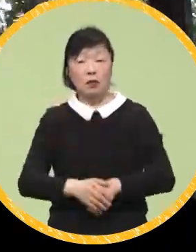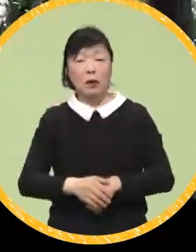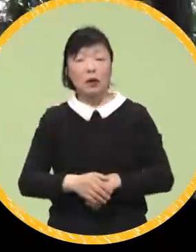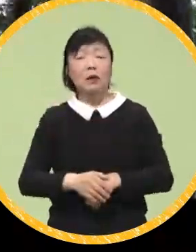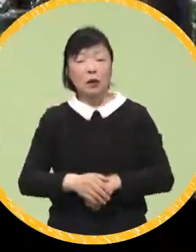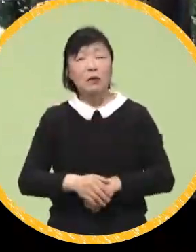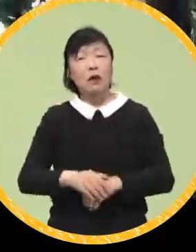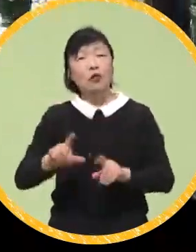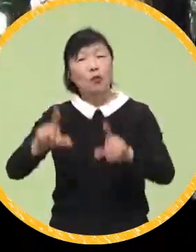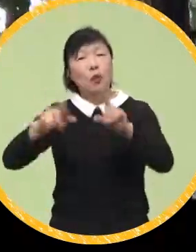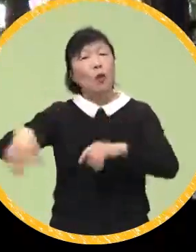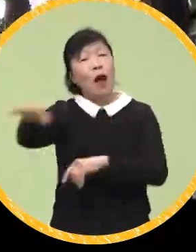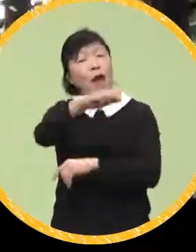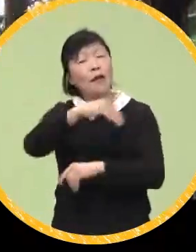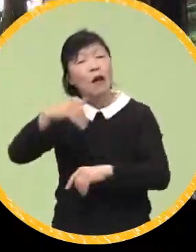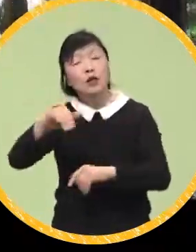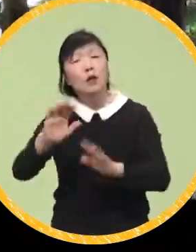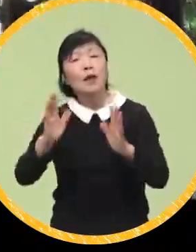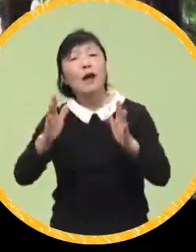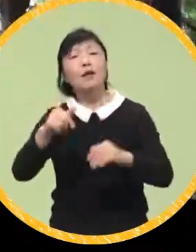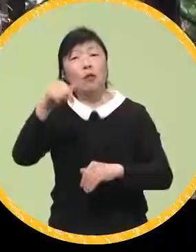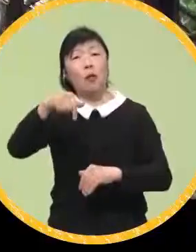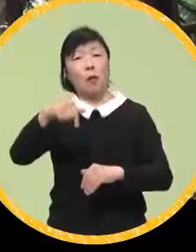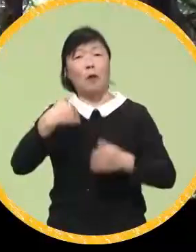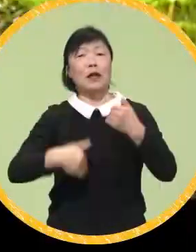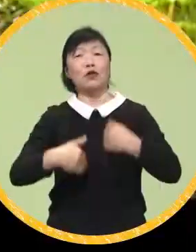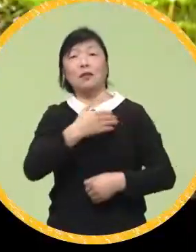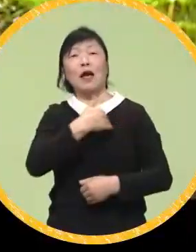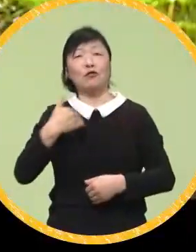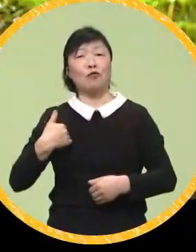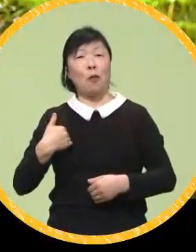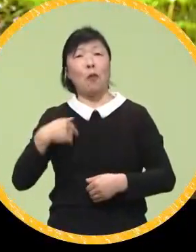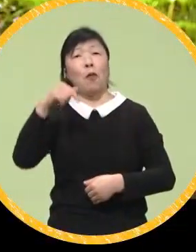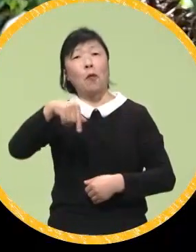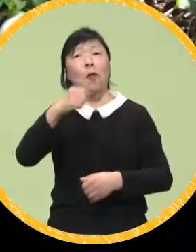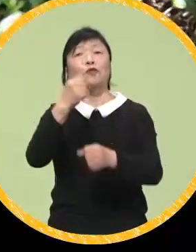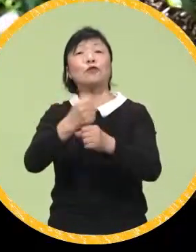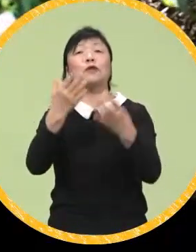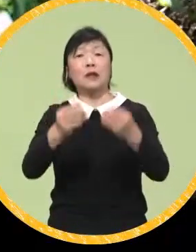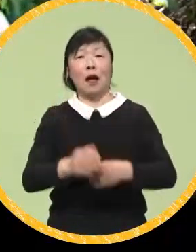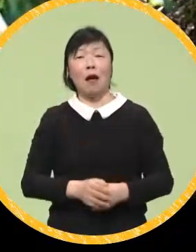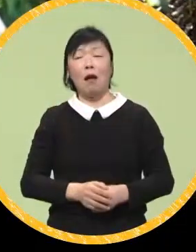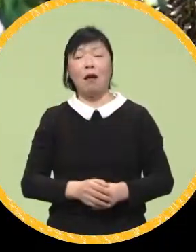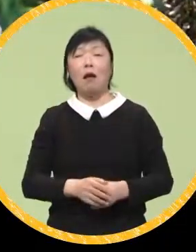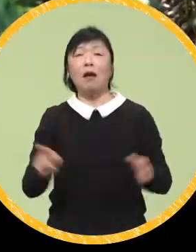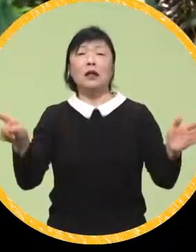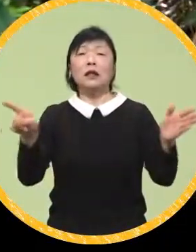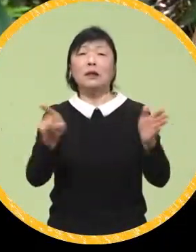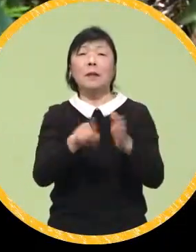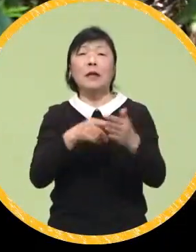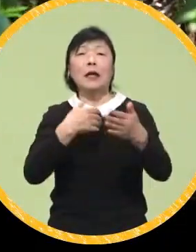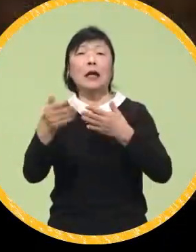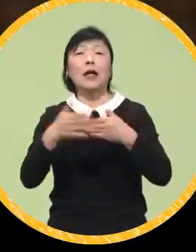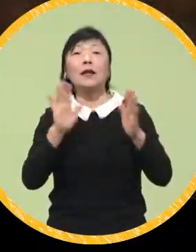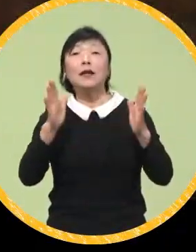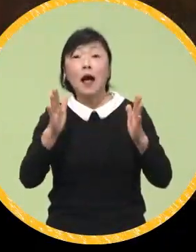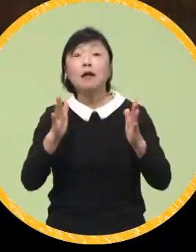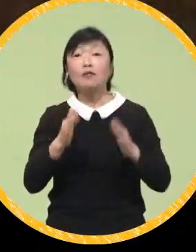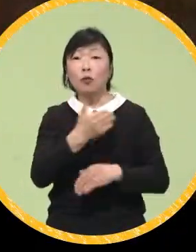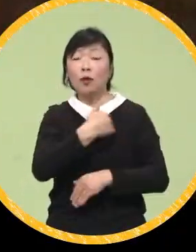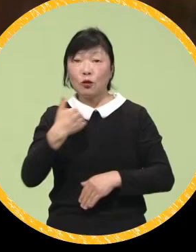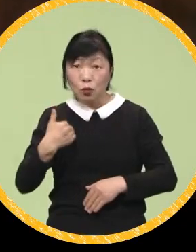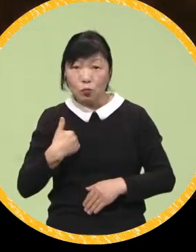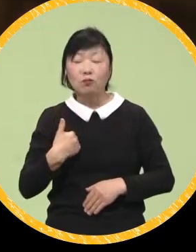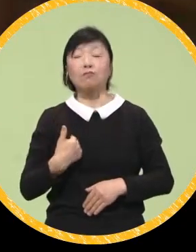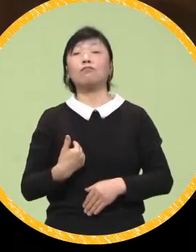があまりありませんのでで楽しめる工数をこちらに準備しましたこれで僕なんかほんとやったことないんですけどもう初心者でもホント大丈夫